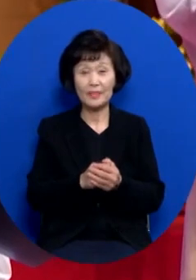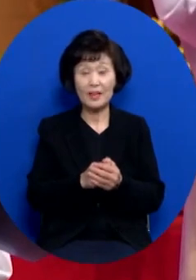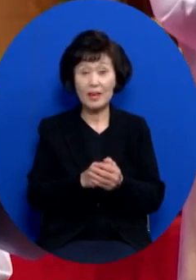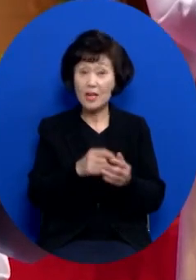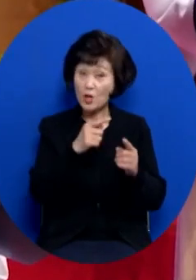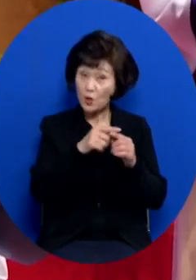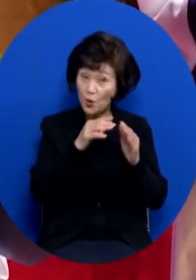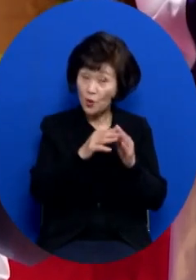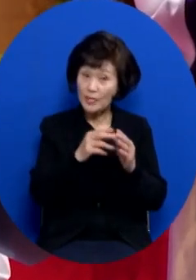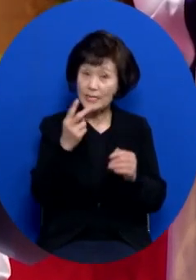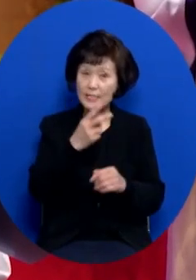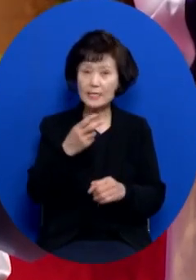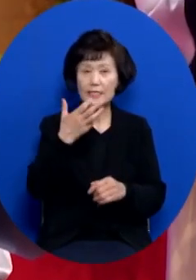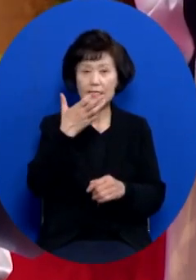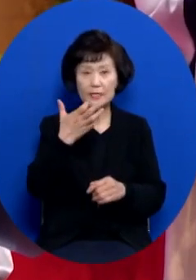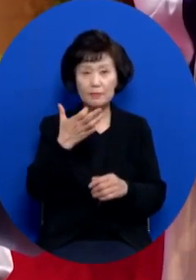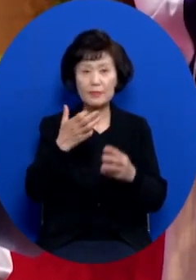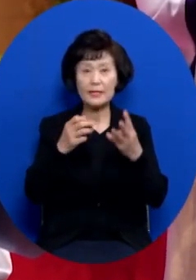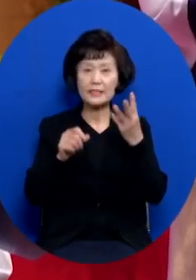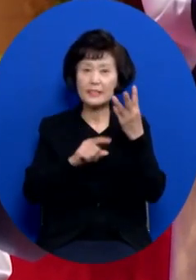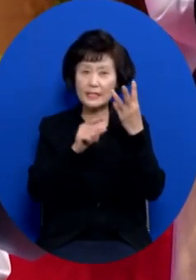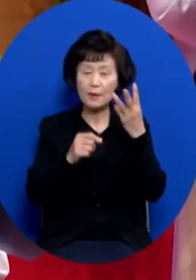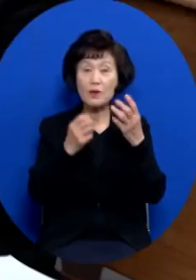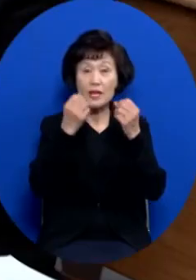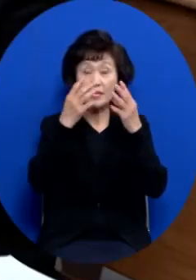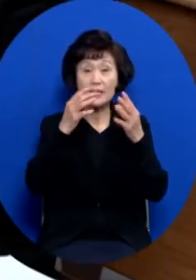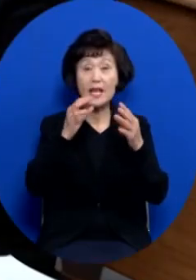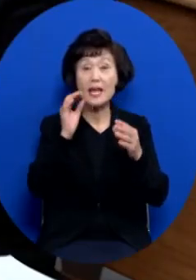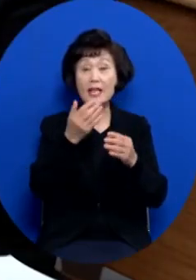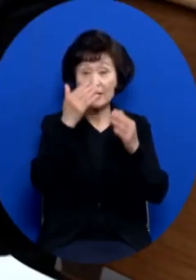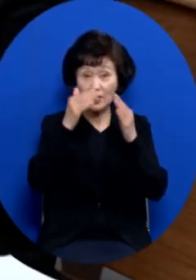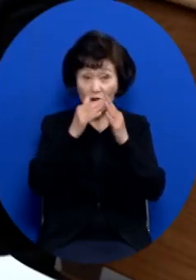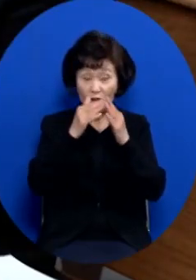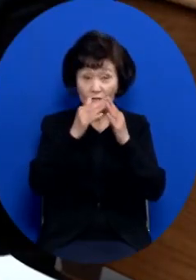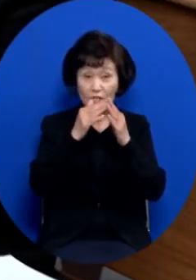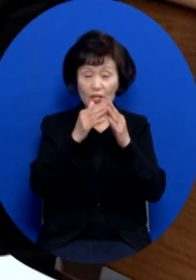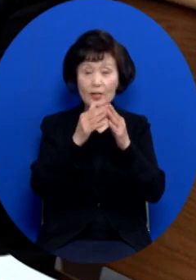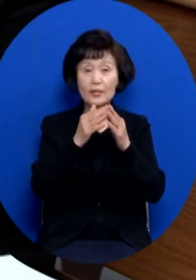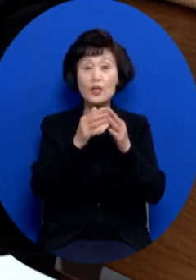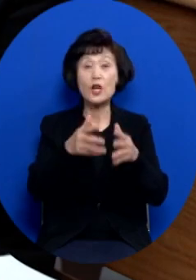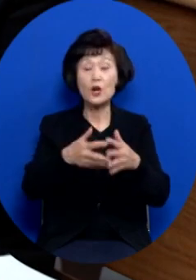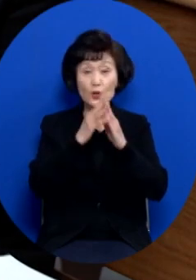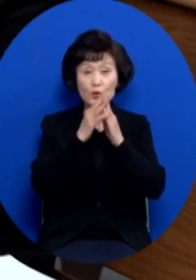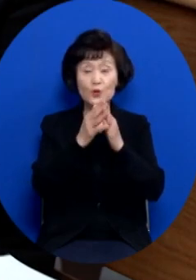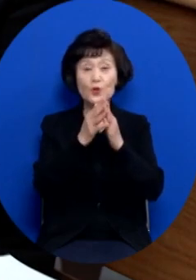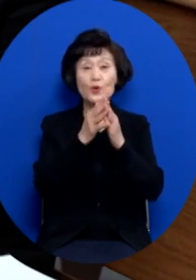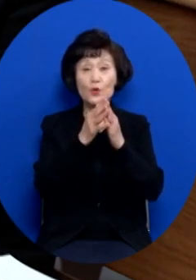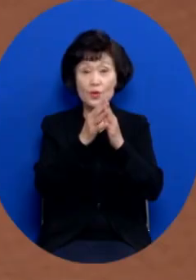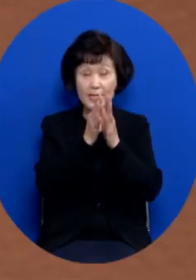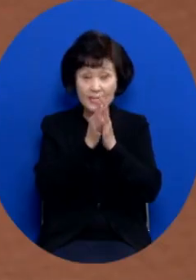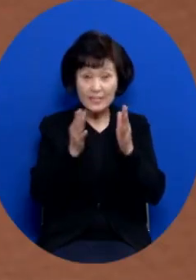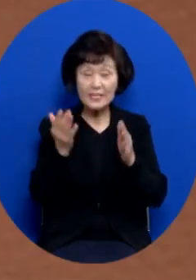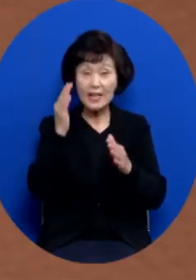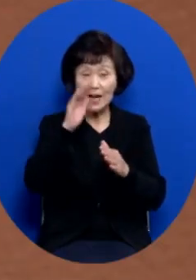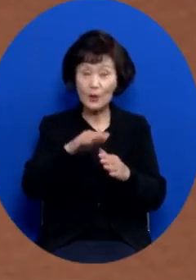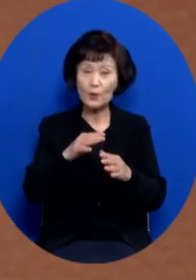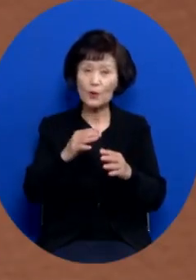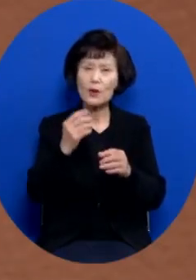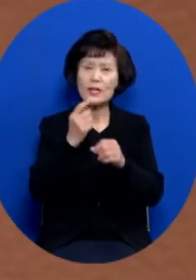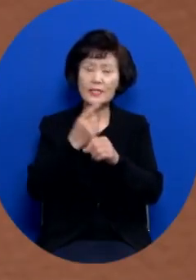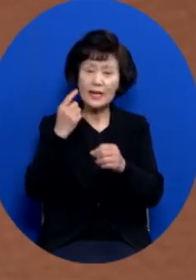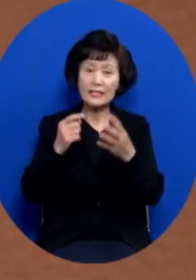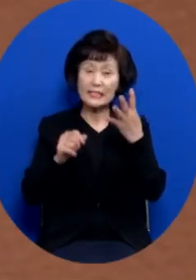천성교회는 2018년 3월 새성전 건축을 착공한 후 2020년 성전 건축을 완료했으며 지난해 4월